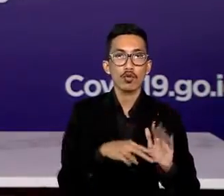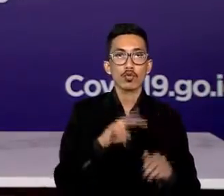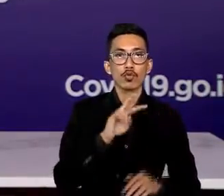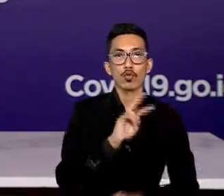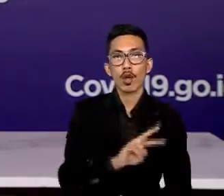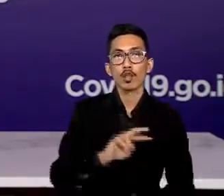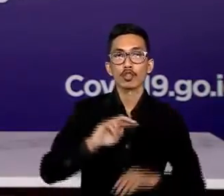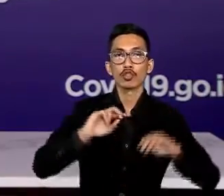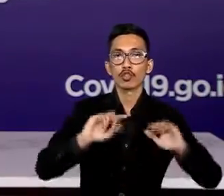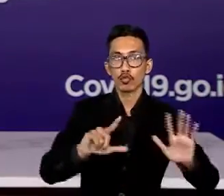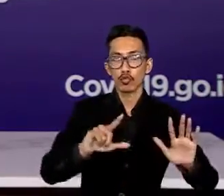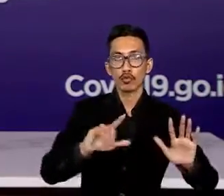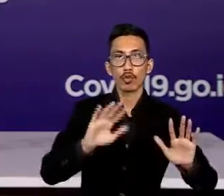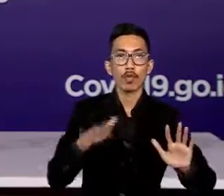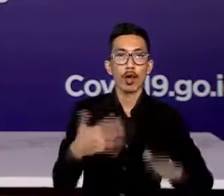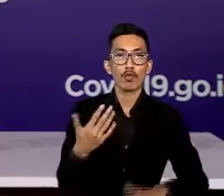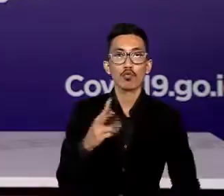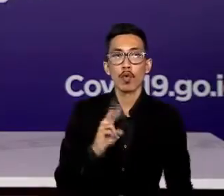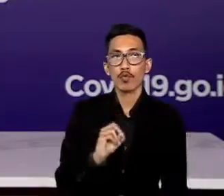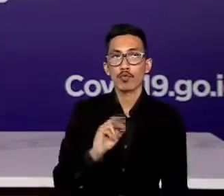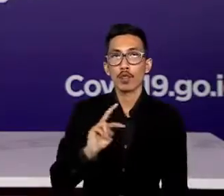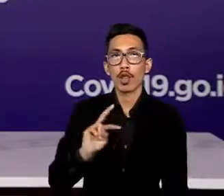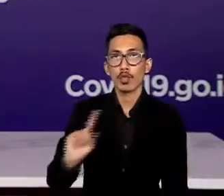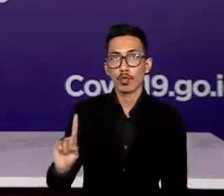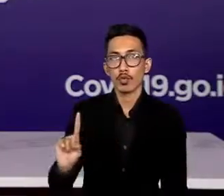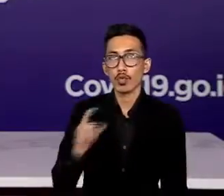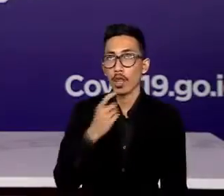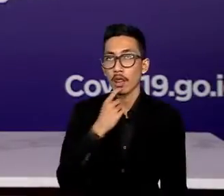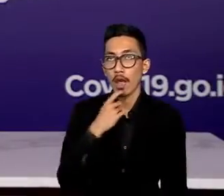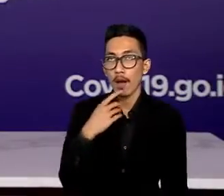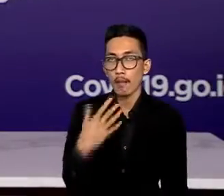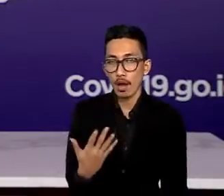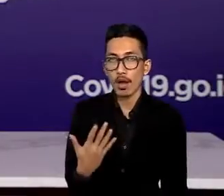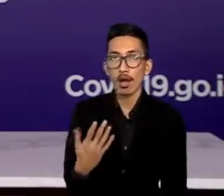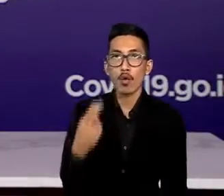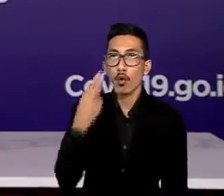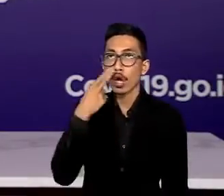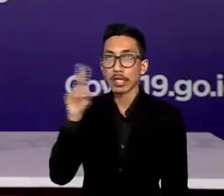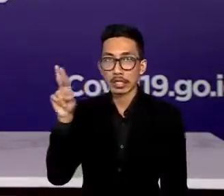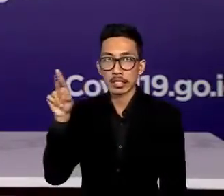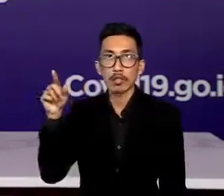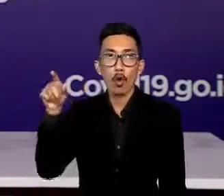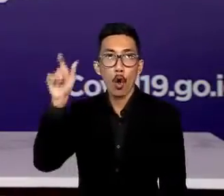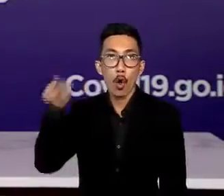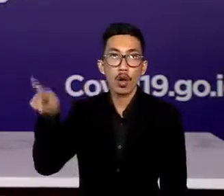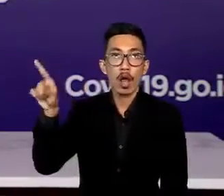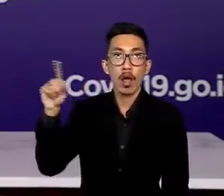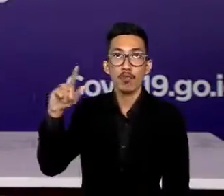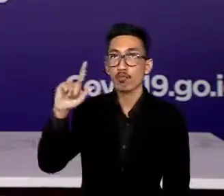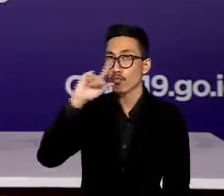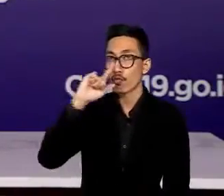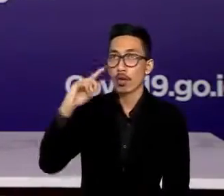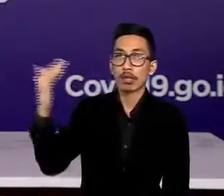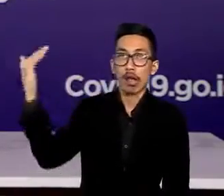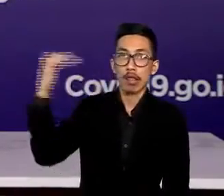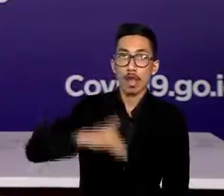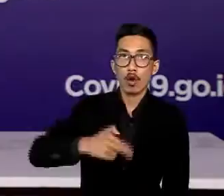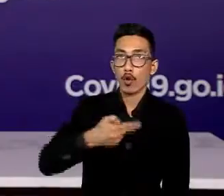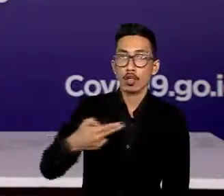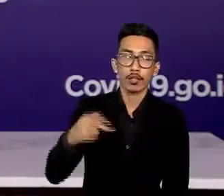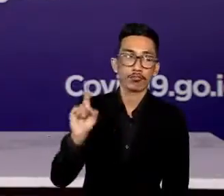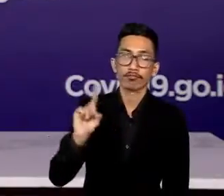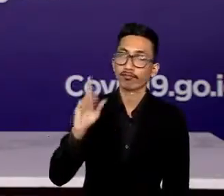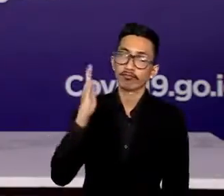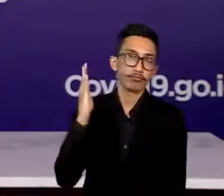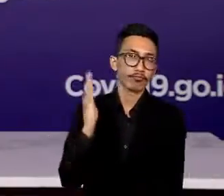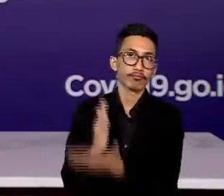tahun 2021 terkait pembatasan orang asing masuk ke wilayah Indonesia dalam masa pemberlakuan